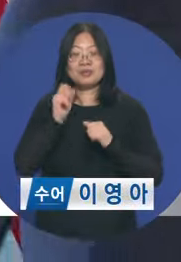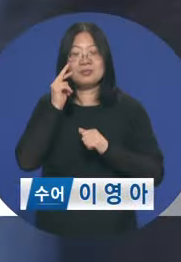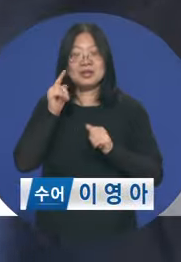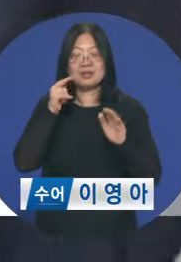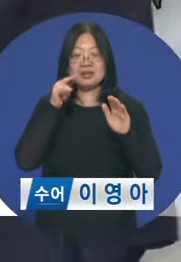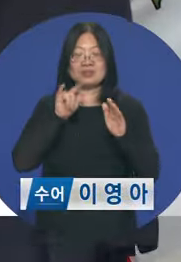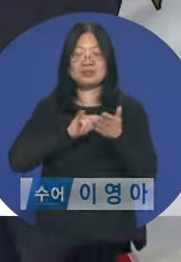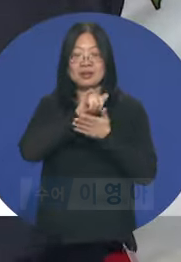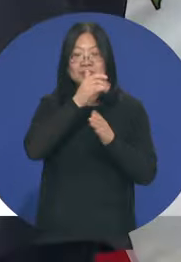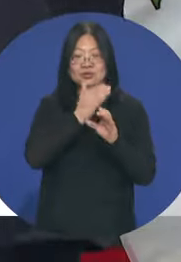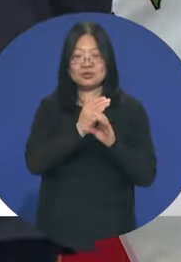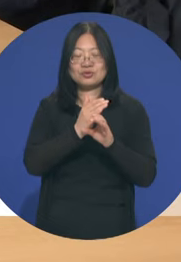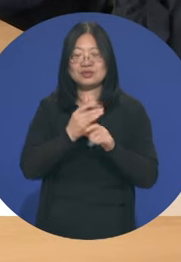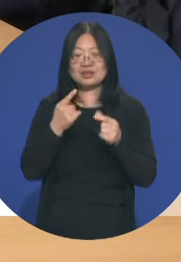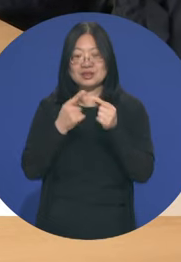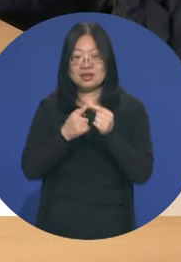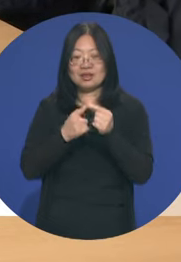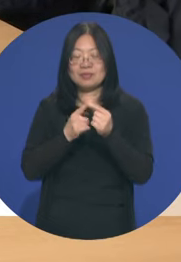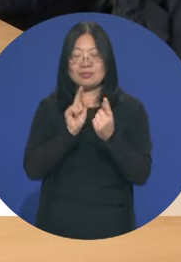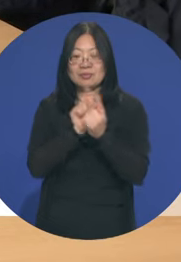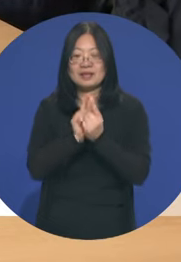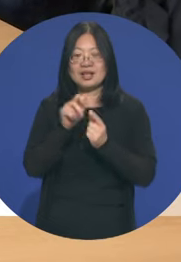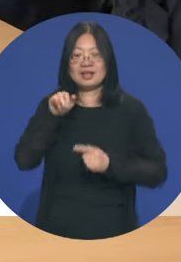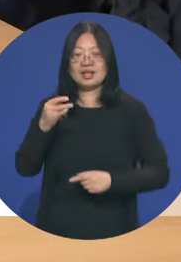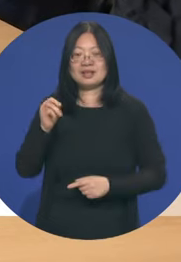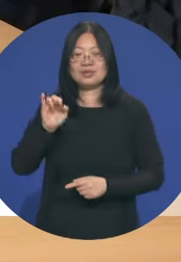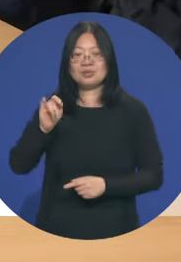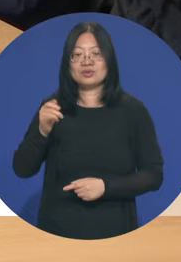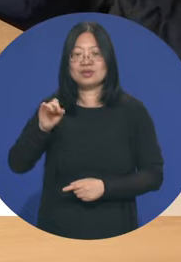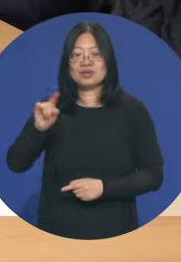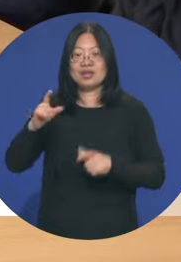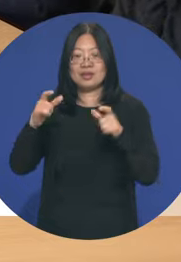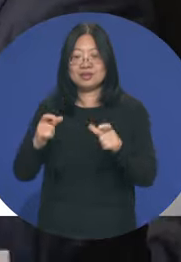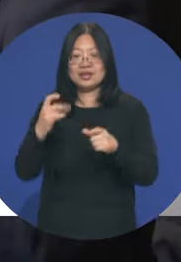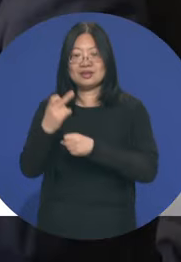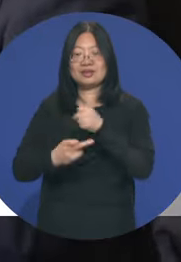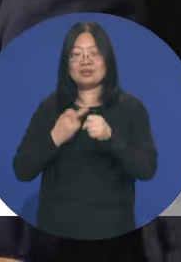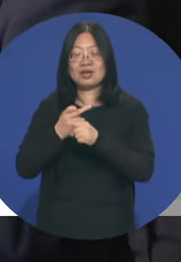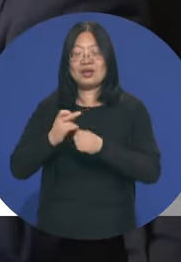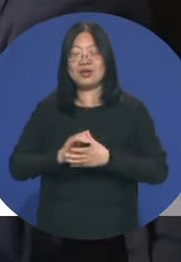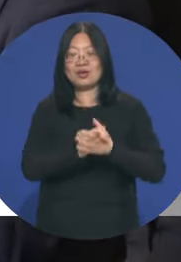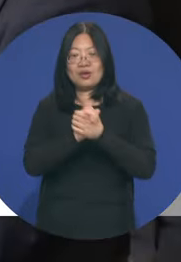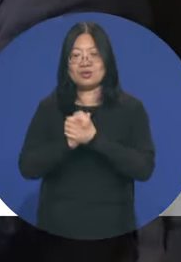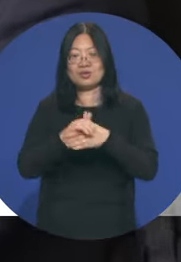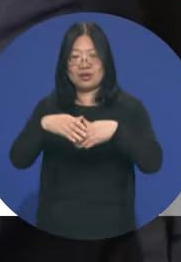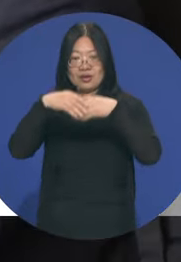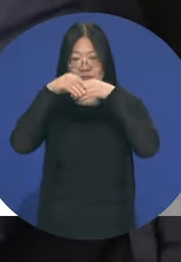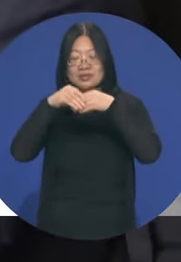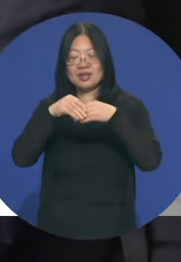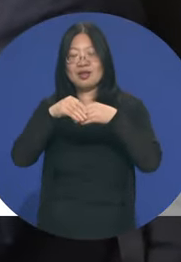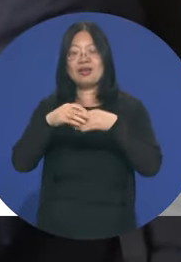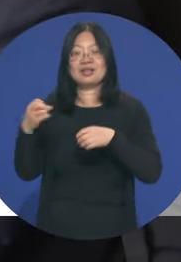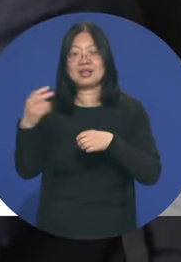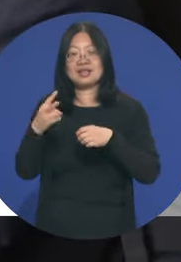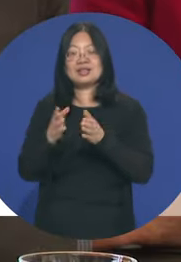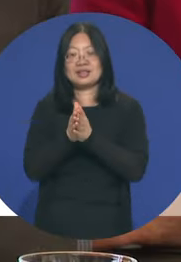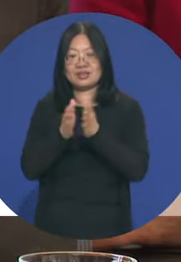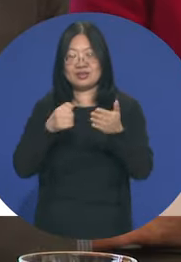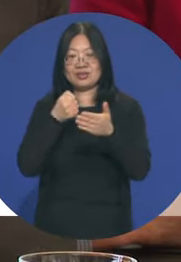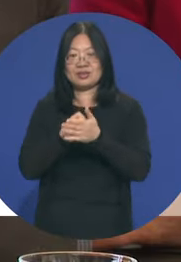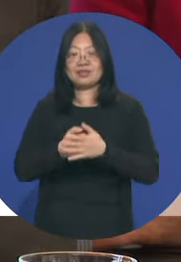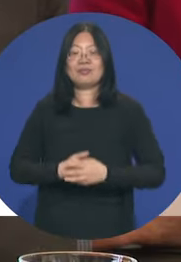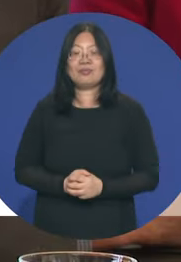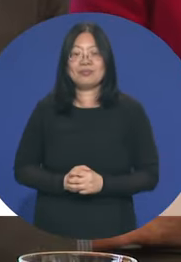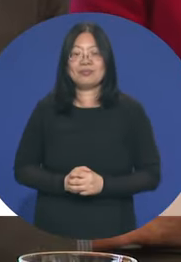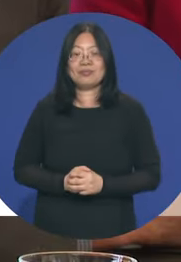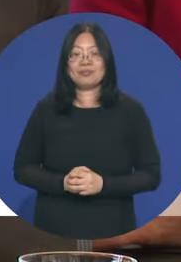북미를 방문 중인 김동연 경기도지사가 첫 일정으로 캘리포니아주와 12년 만에 우호협력 관계를 재개하기로